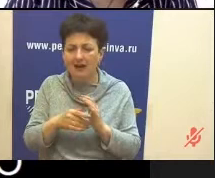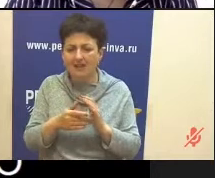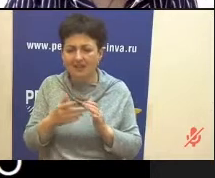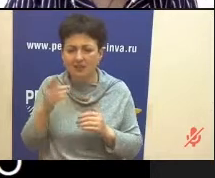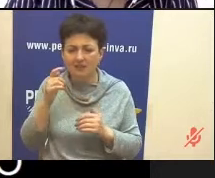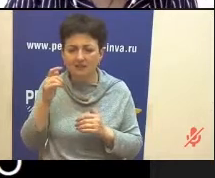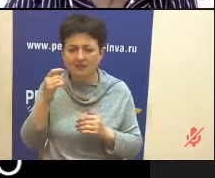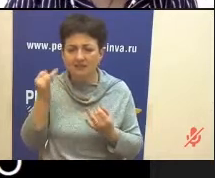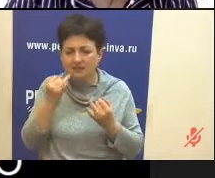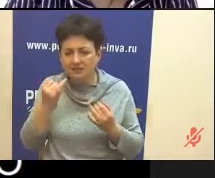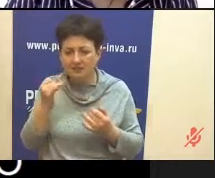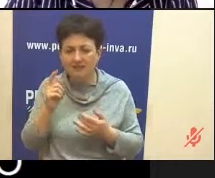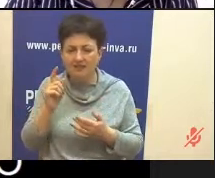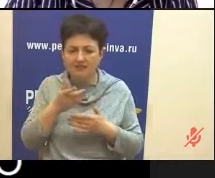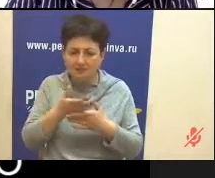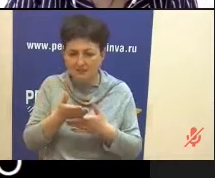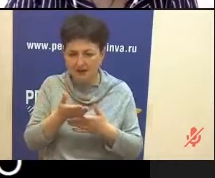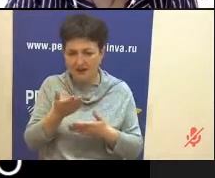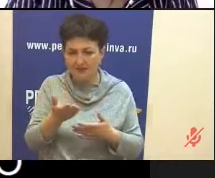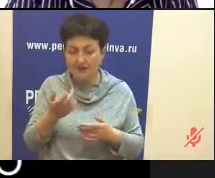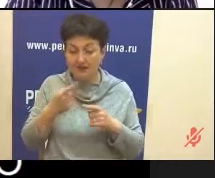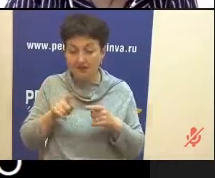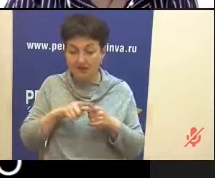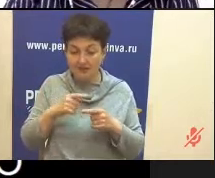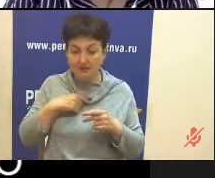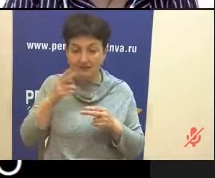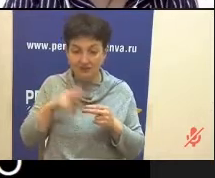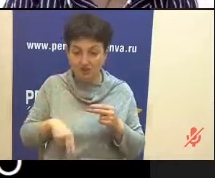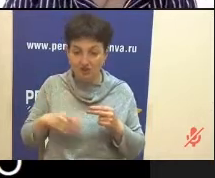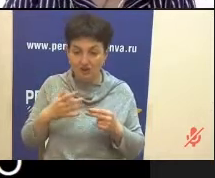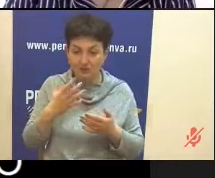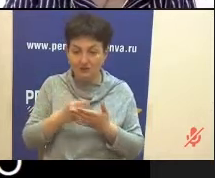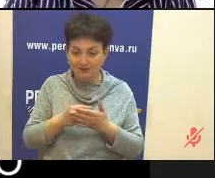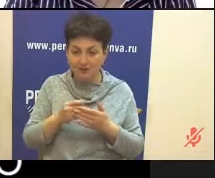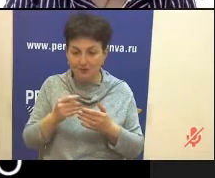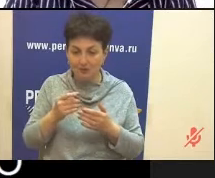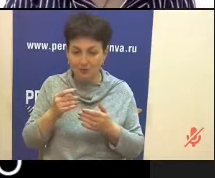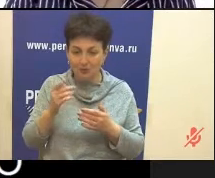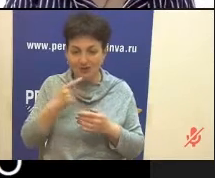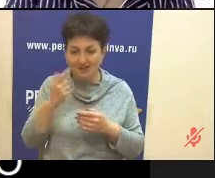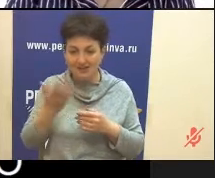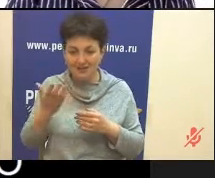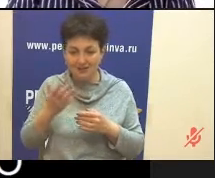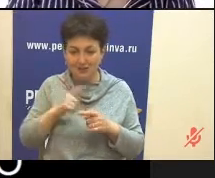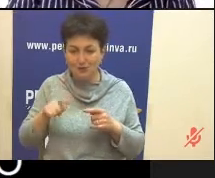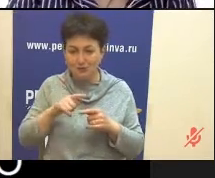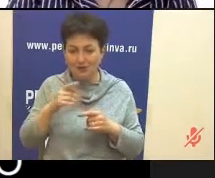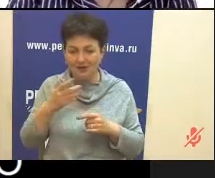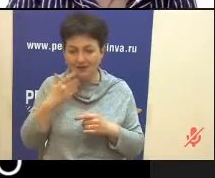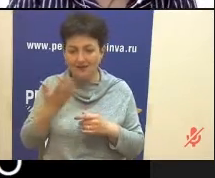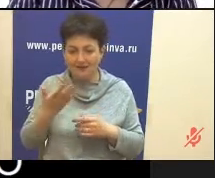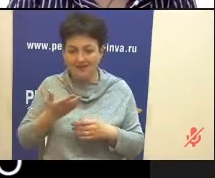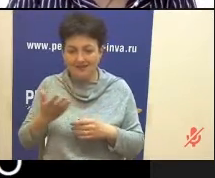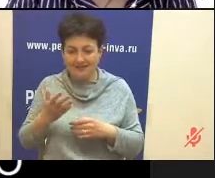и начали как можно больше интересоваться и помогать. Вот, на этом я завершаю свою такую